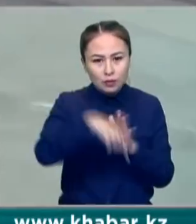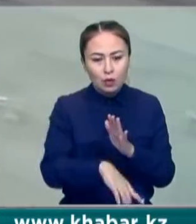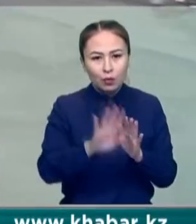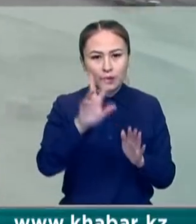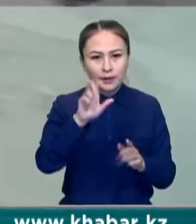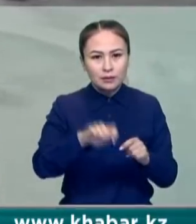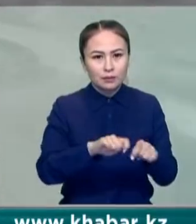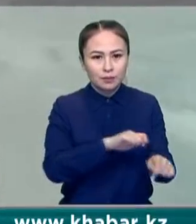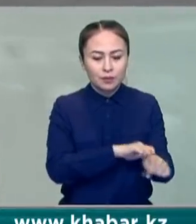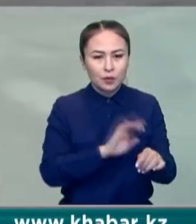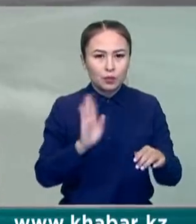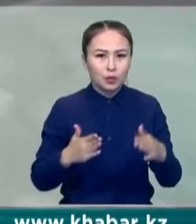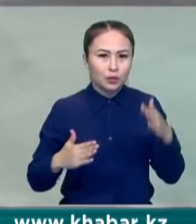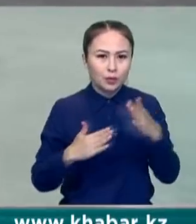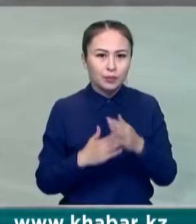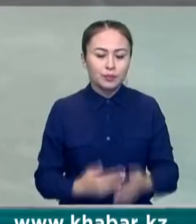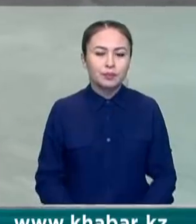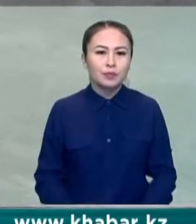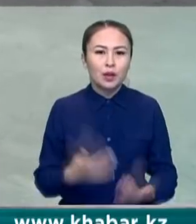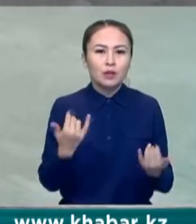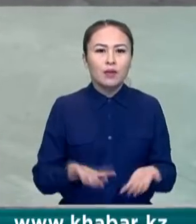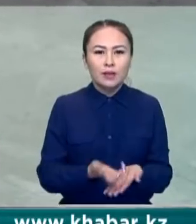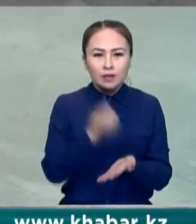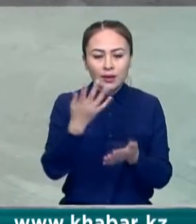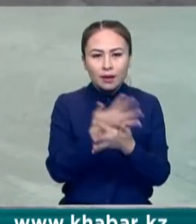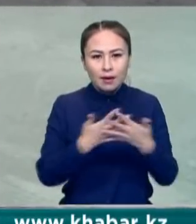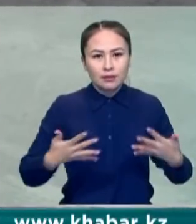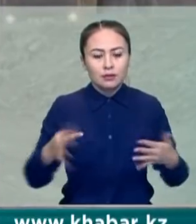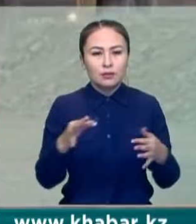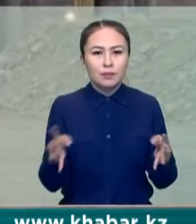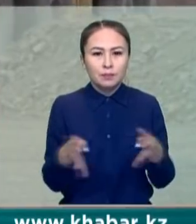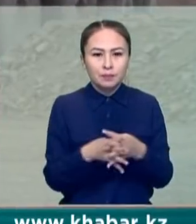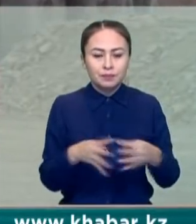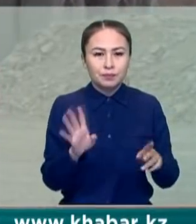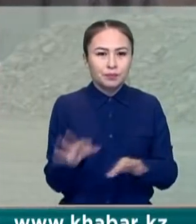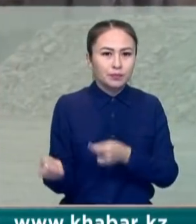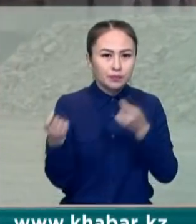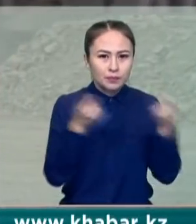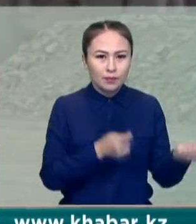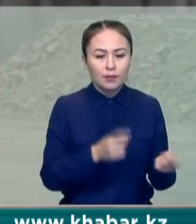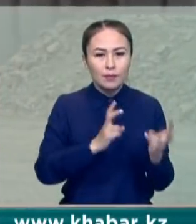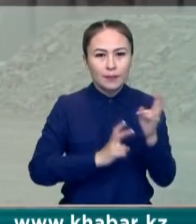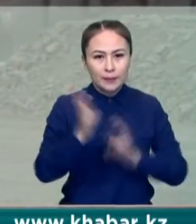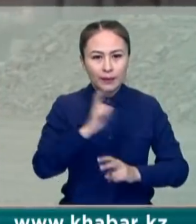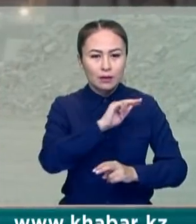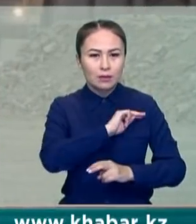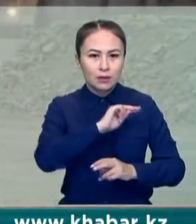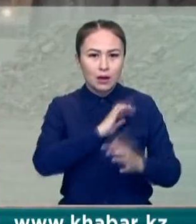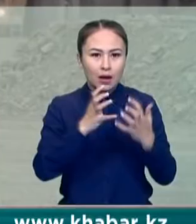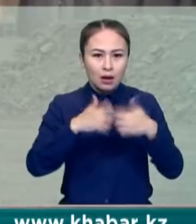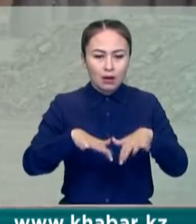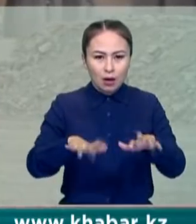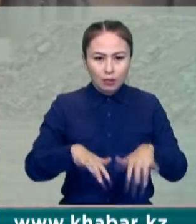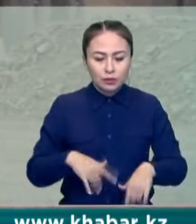300 метрге жетеді дейді мамандар. Алынған өнім аралас кен байыту фабрикасына жеткізіледі. Кәсіпорында жұмыс компьютермен